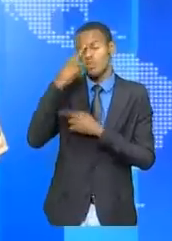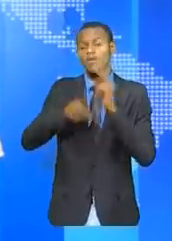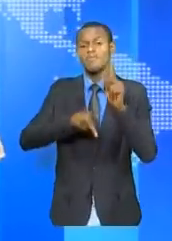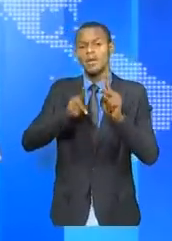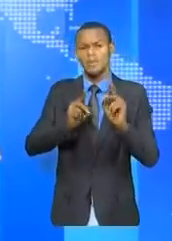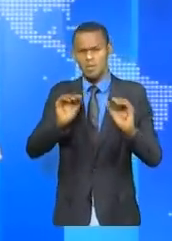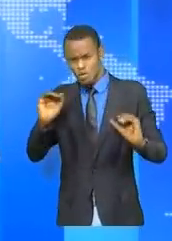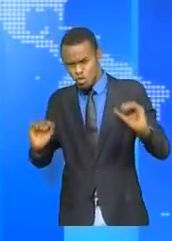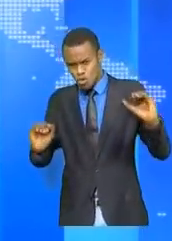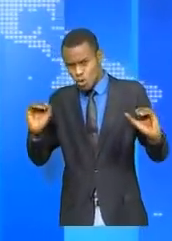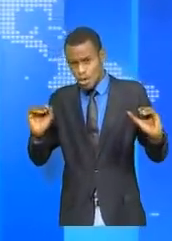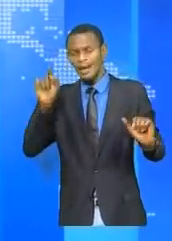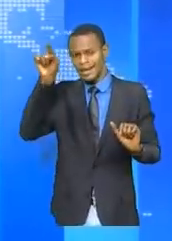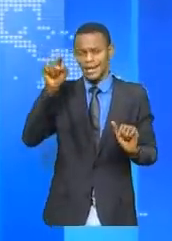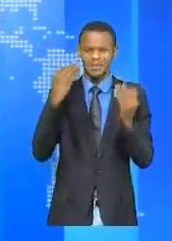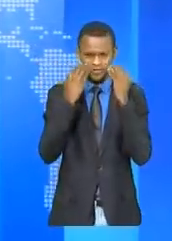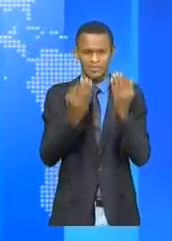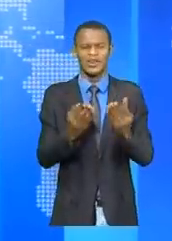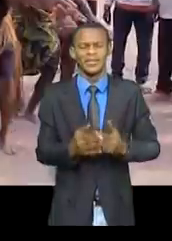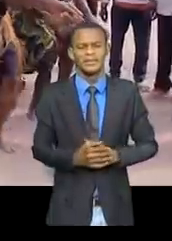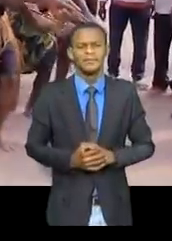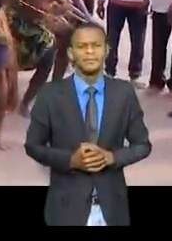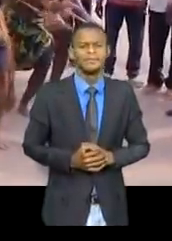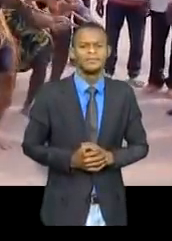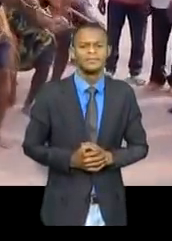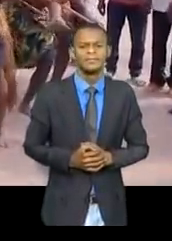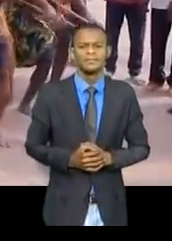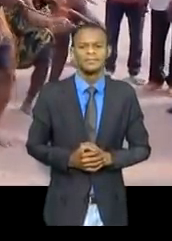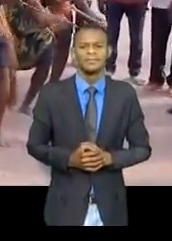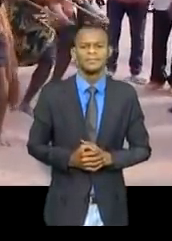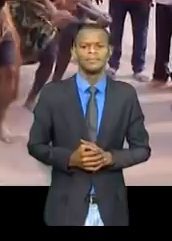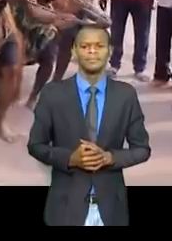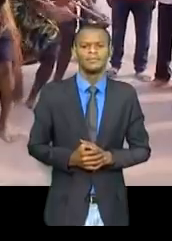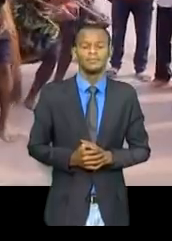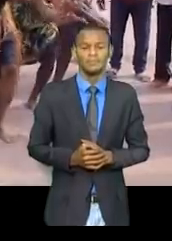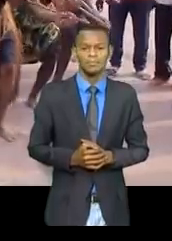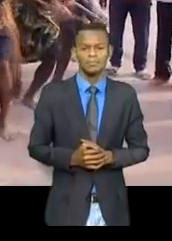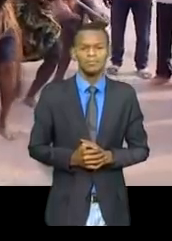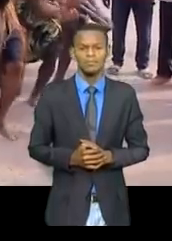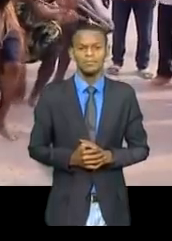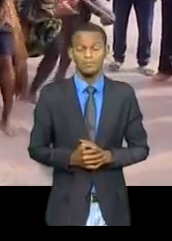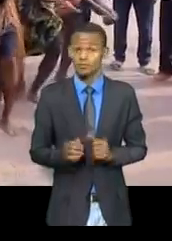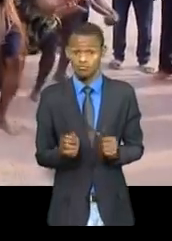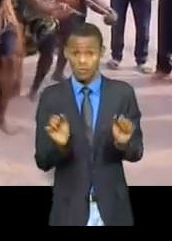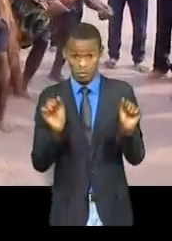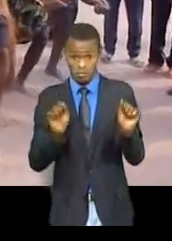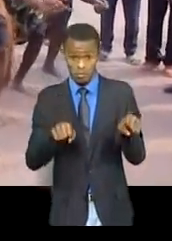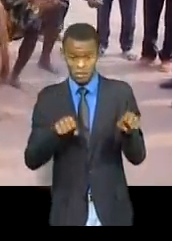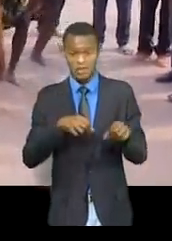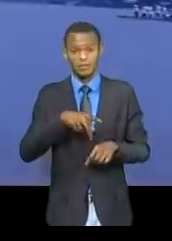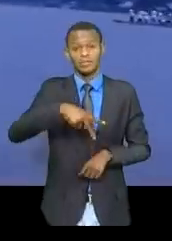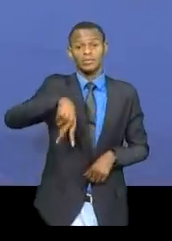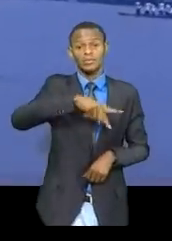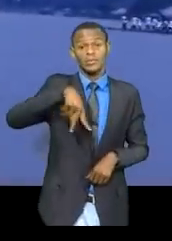D'autres détails dans ses commentaires de Rodépanda. Pour Pour l'unité de la province d'Imaniema en général et celle